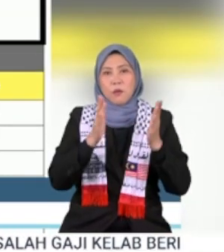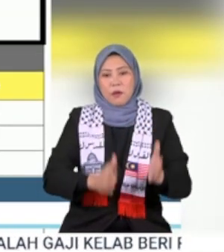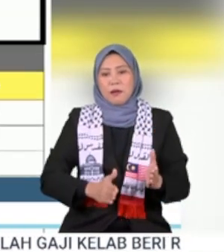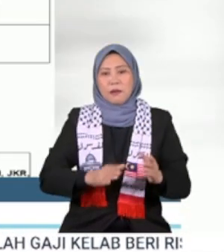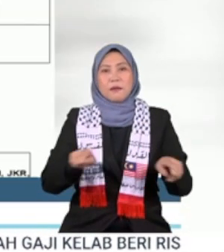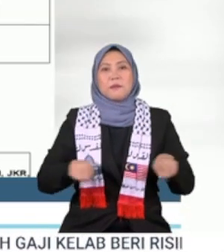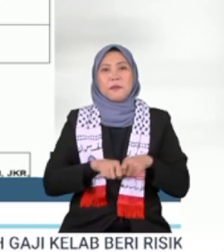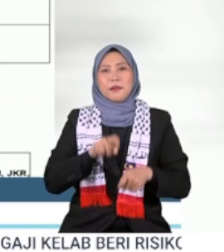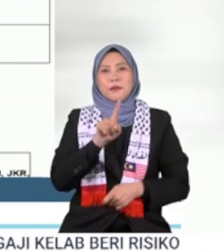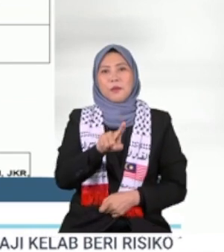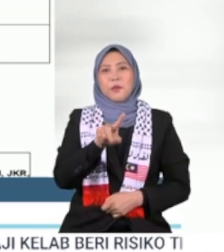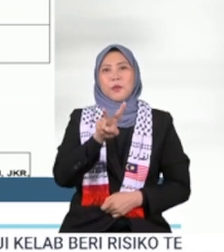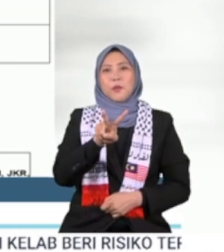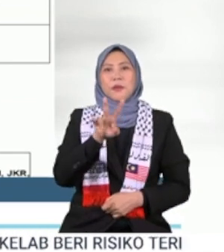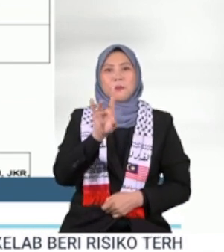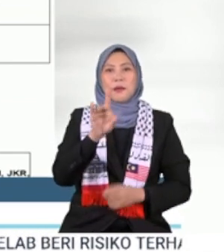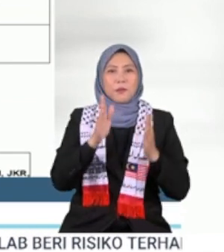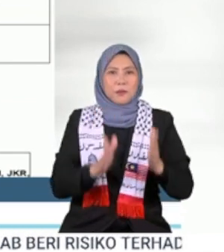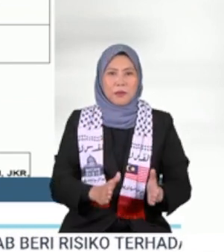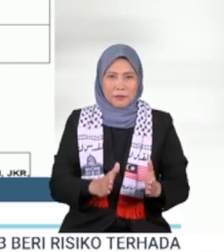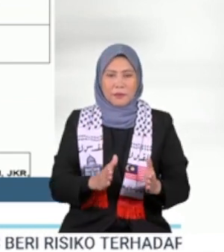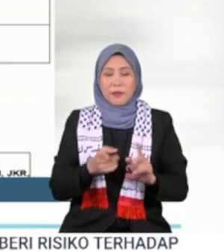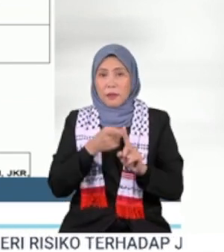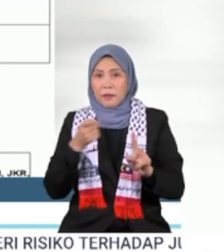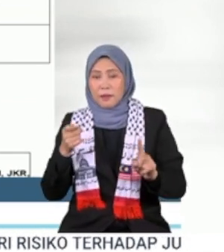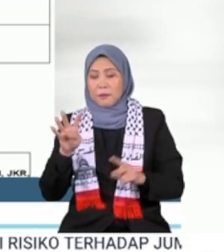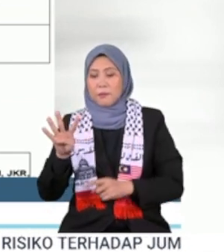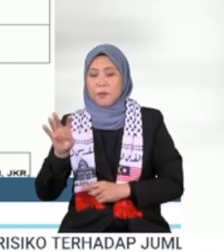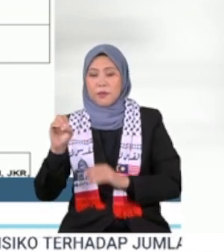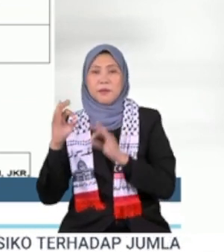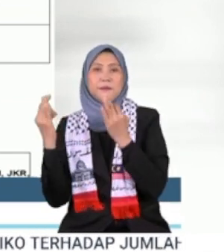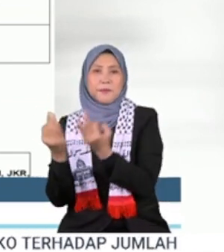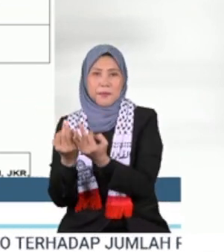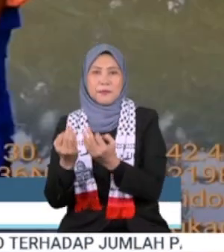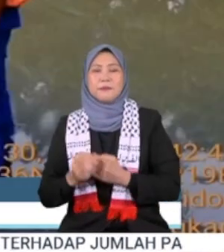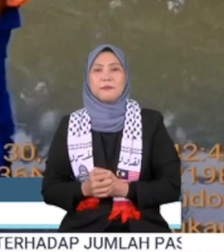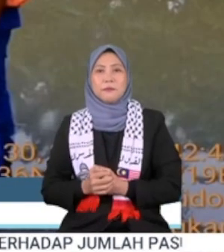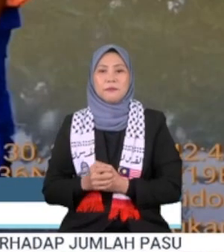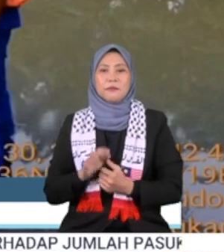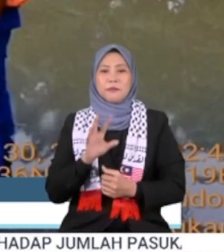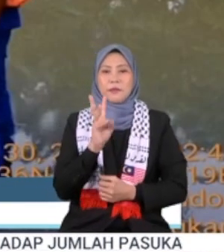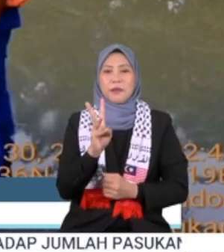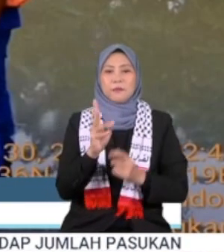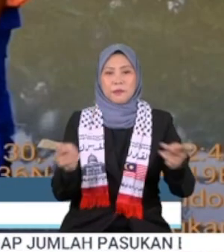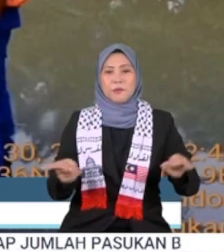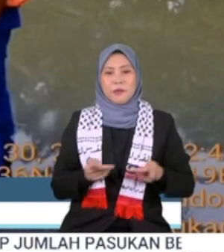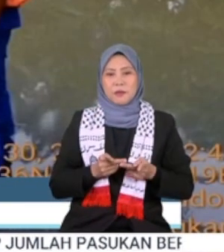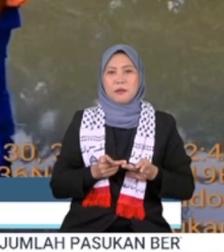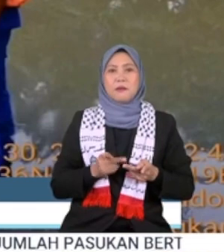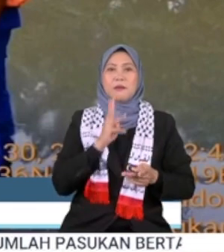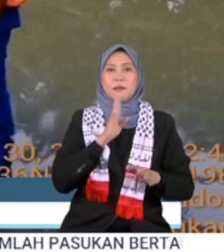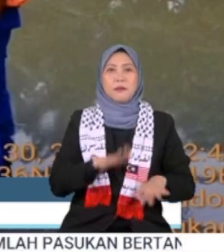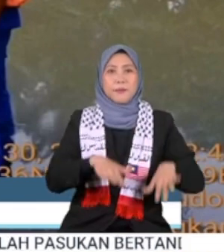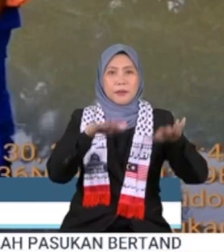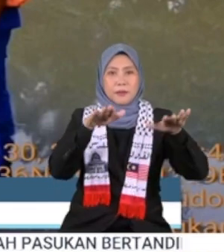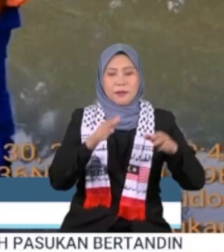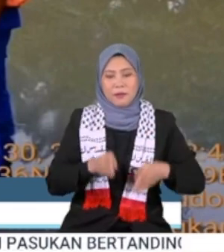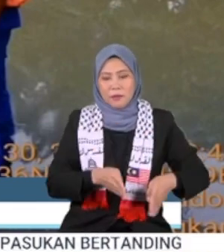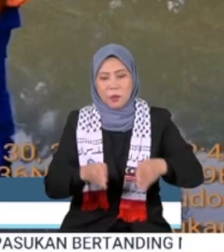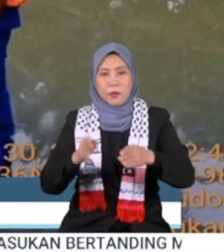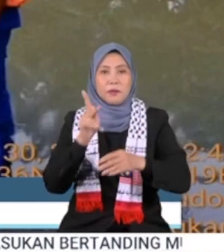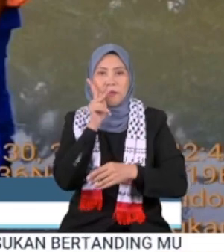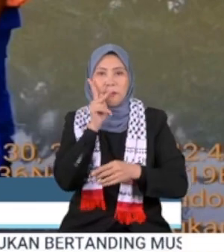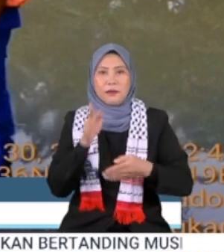menempatkan 128 penduduk daripada 40 keluarga ini melibatkan enam kawasan yang terjejas antaranya lorong